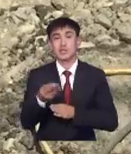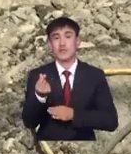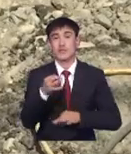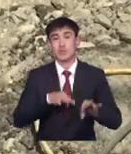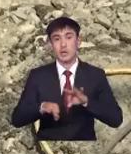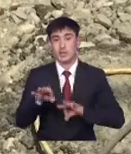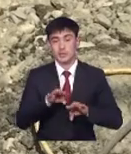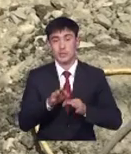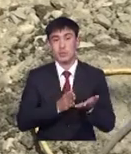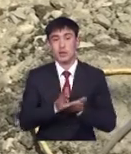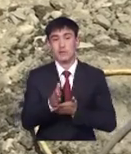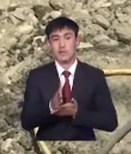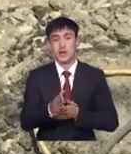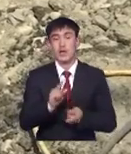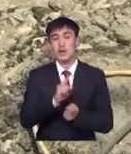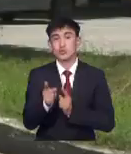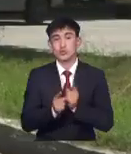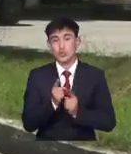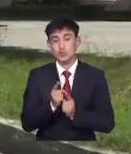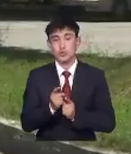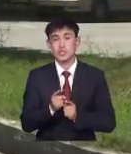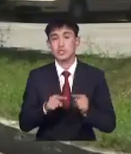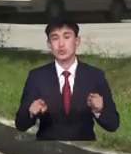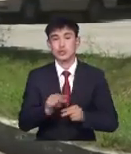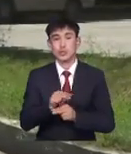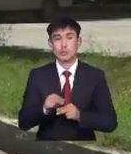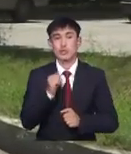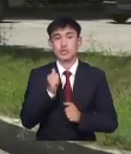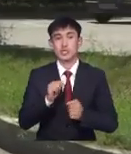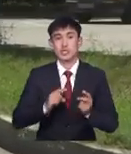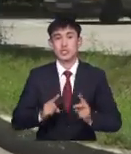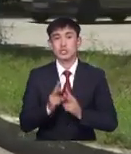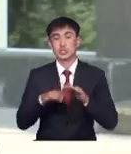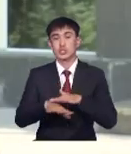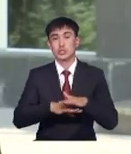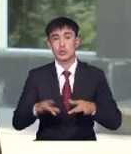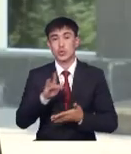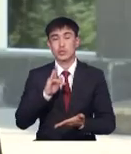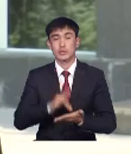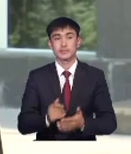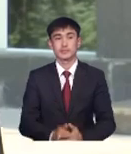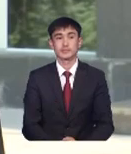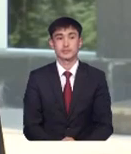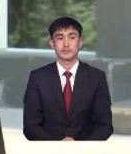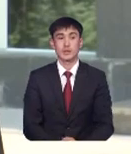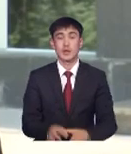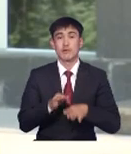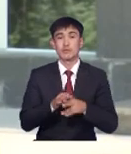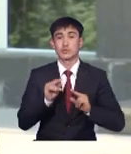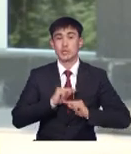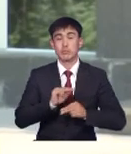инвестиционных проектов, направленных на реконструкцию и текущий ремонт инженерных сетей города. Также ведется работа